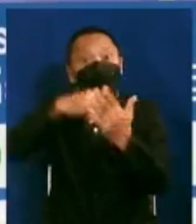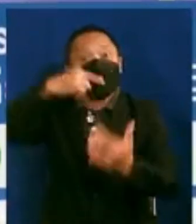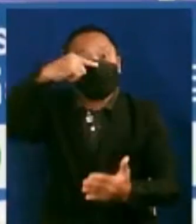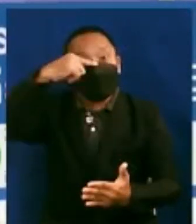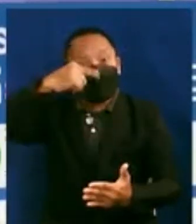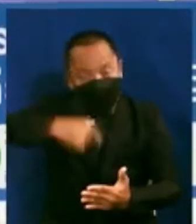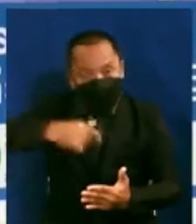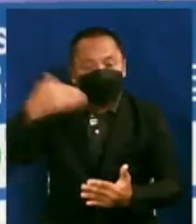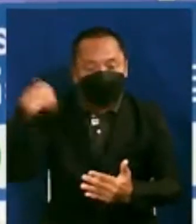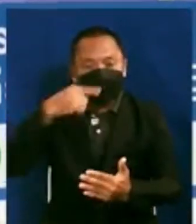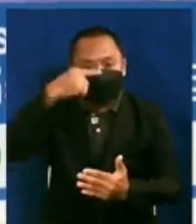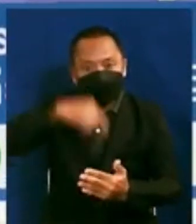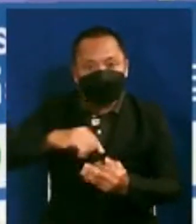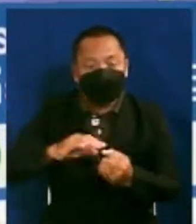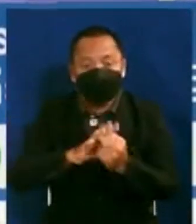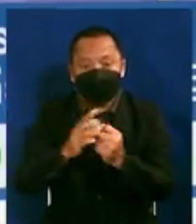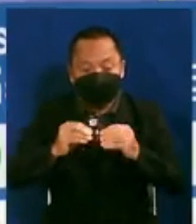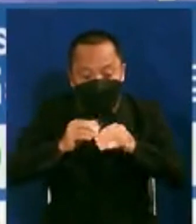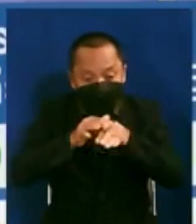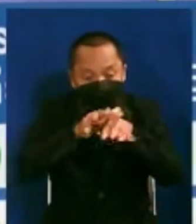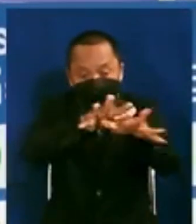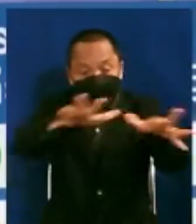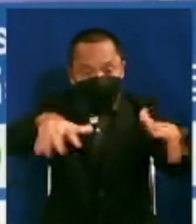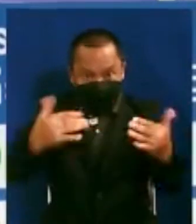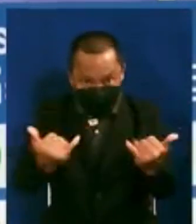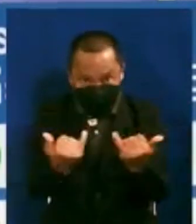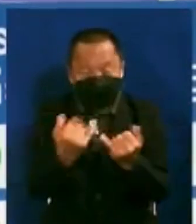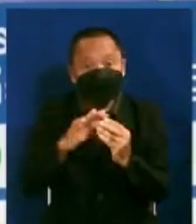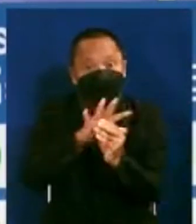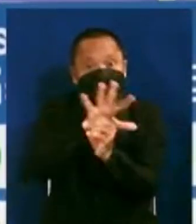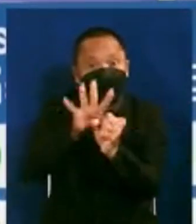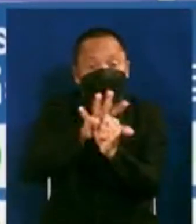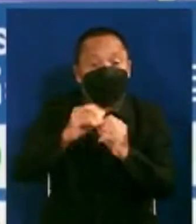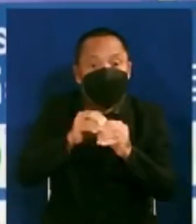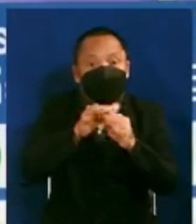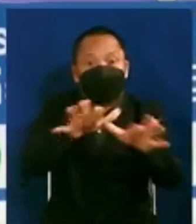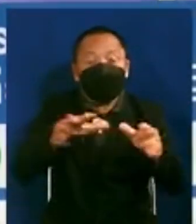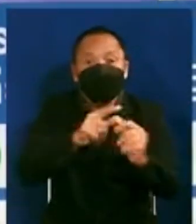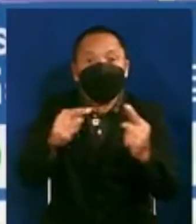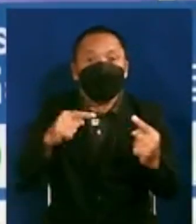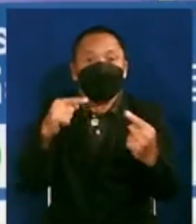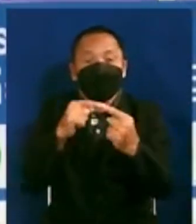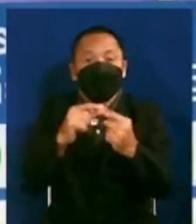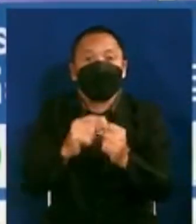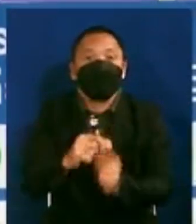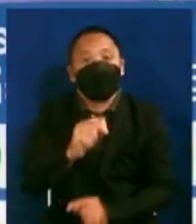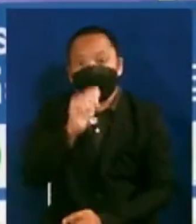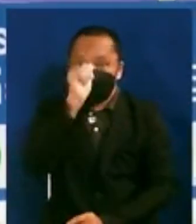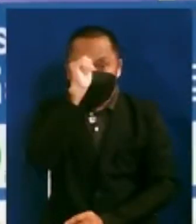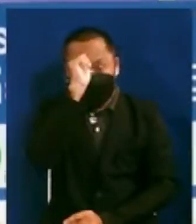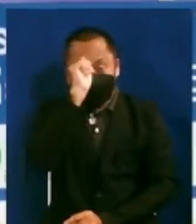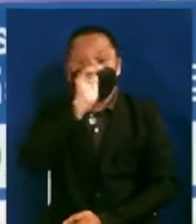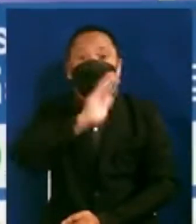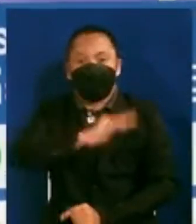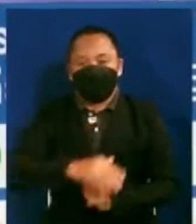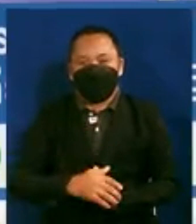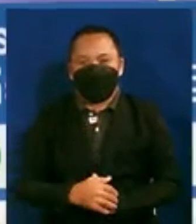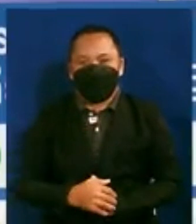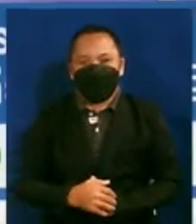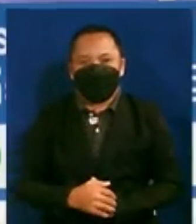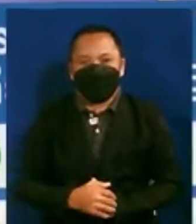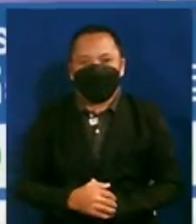องยอมรับว่าสายพันธุ์ที่ระบาดส่วนใหญ่ณขณะนี้เป็นสายพันธุ์เดลต้าไปเรียบร้อยแล้วนะ